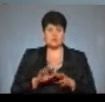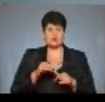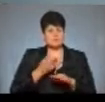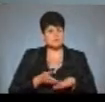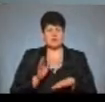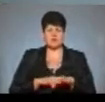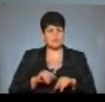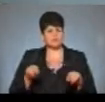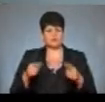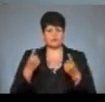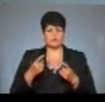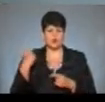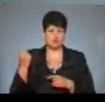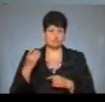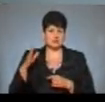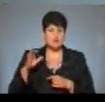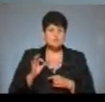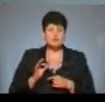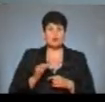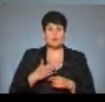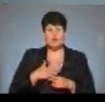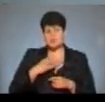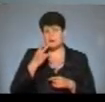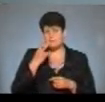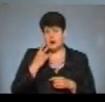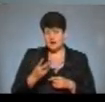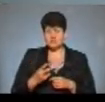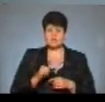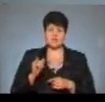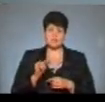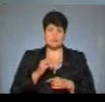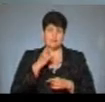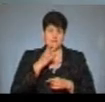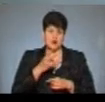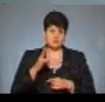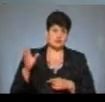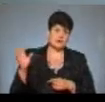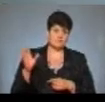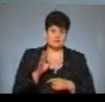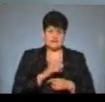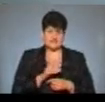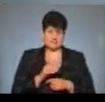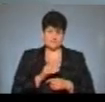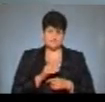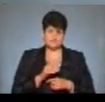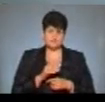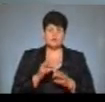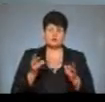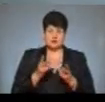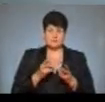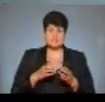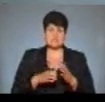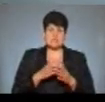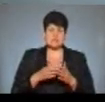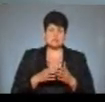далі, відновляти господарство. Тому все ж таки моє бачення і бачення всіх, будемо казати, що треба